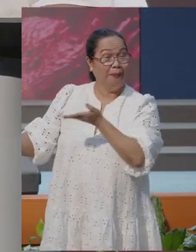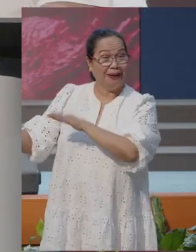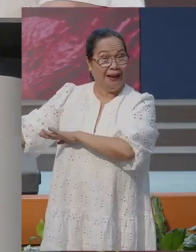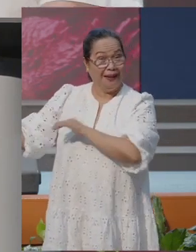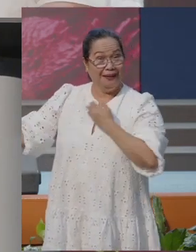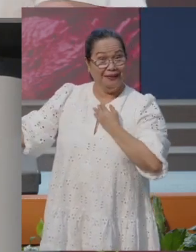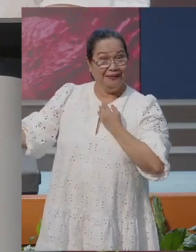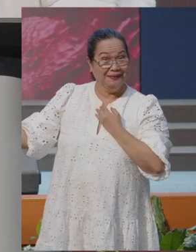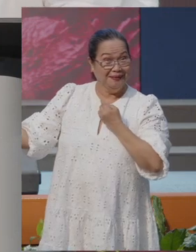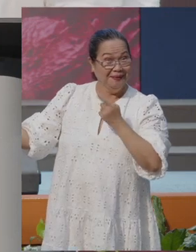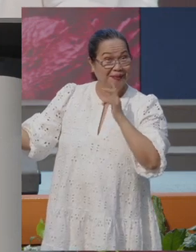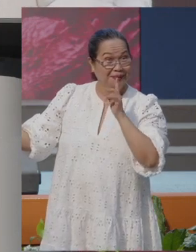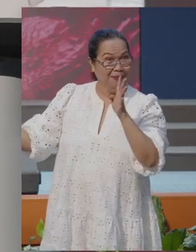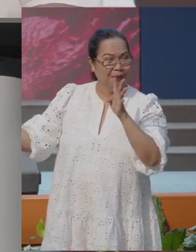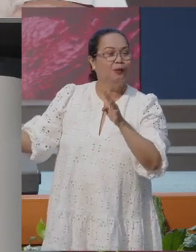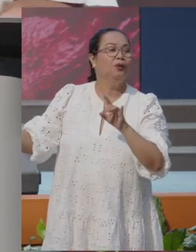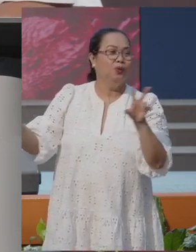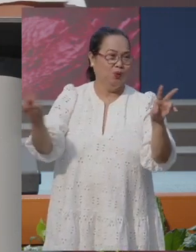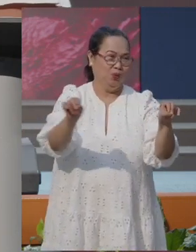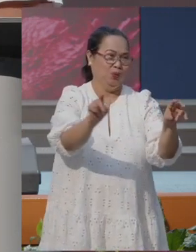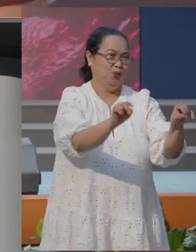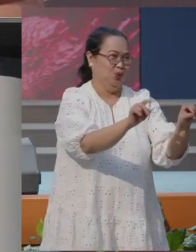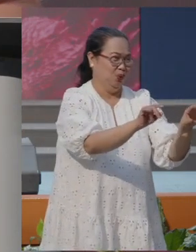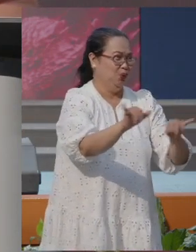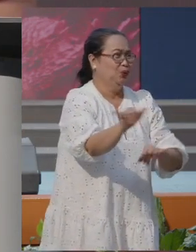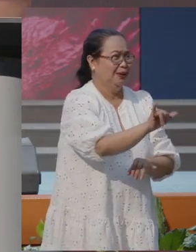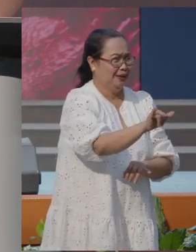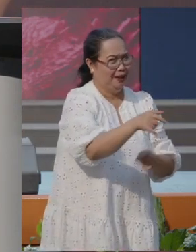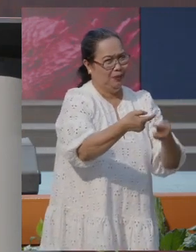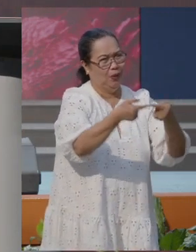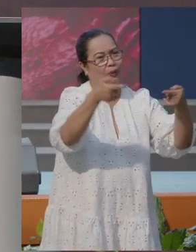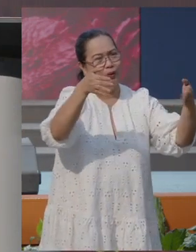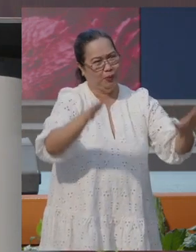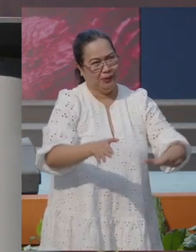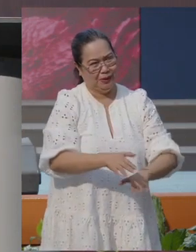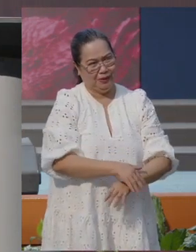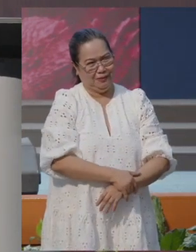atin. Ganun ang dapat nating attitude sa mga kaaway natin.